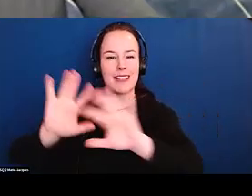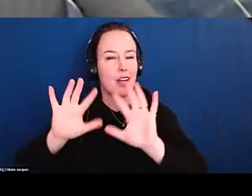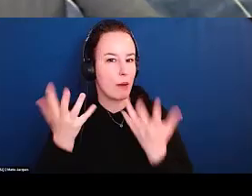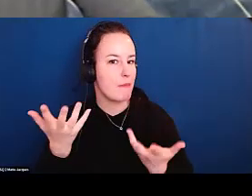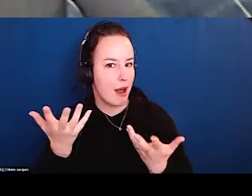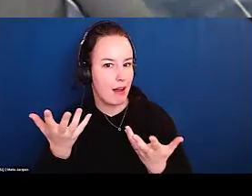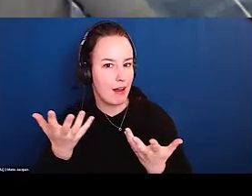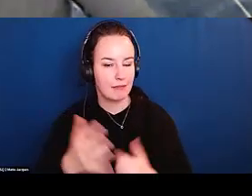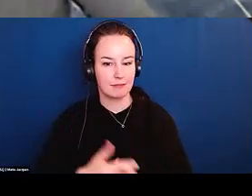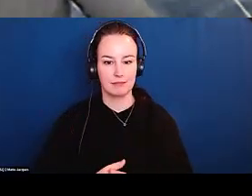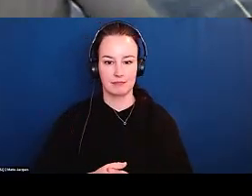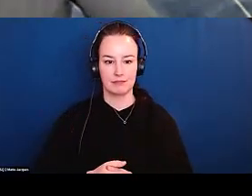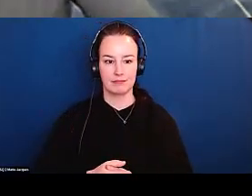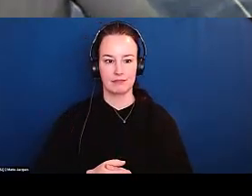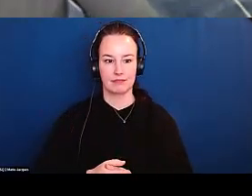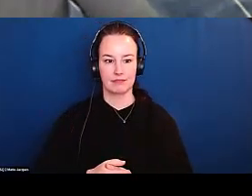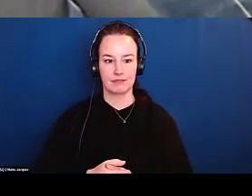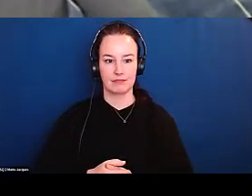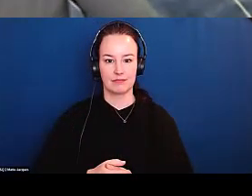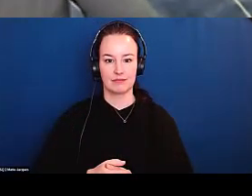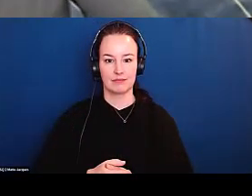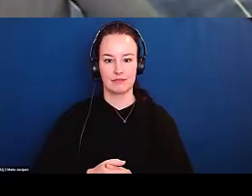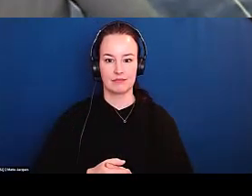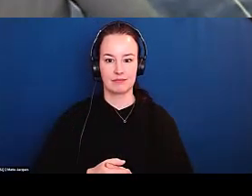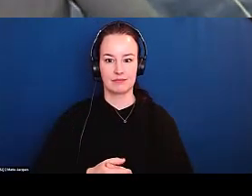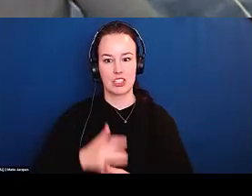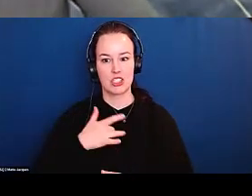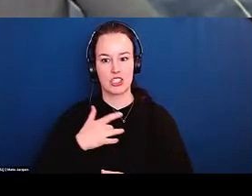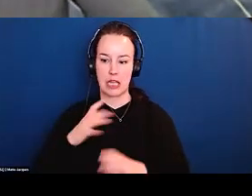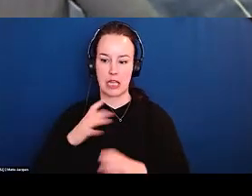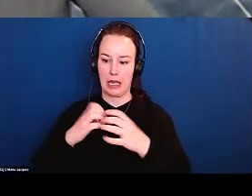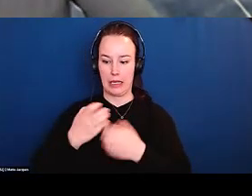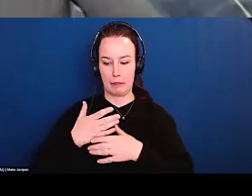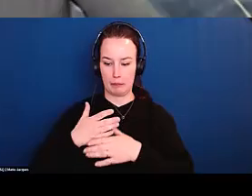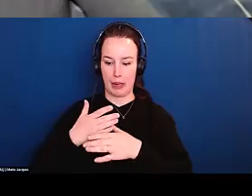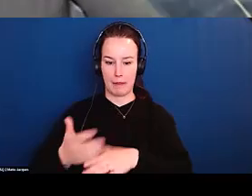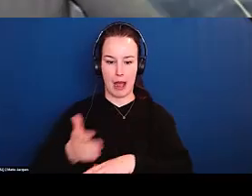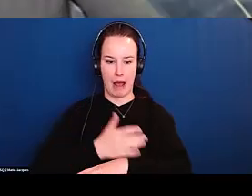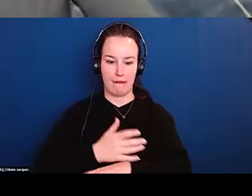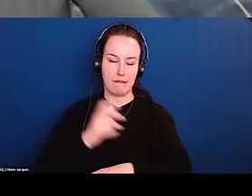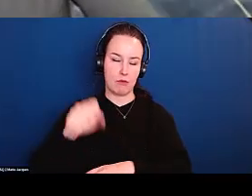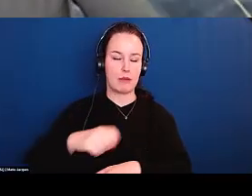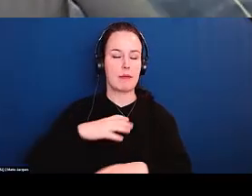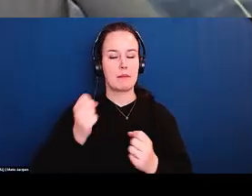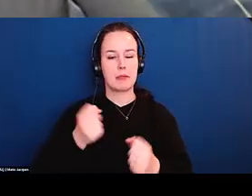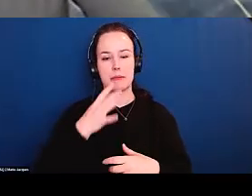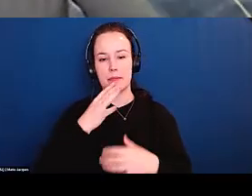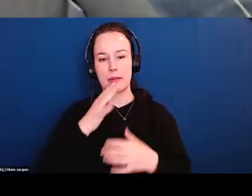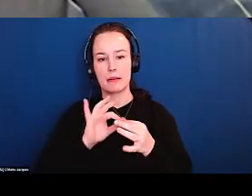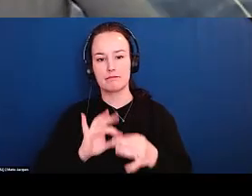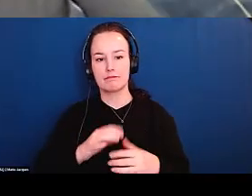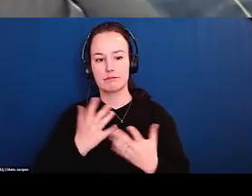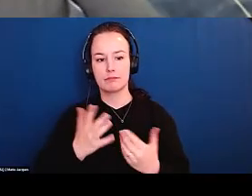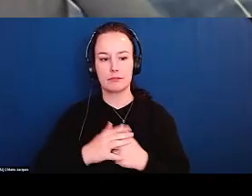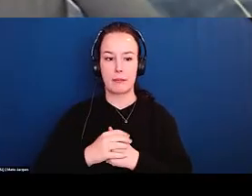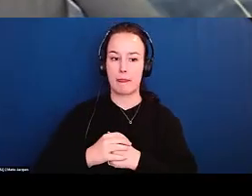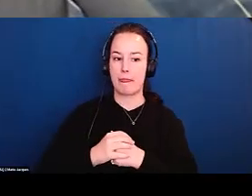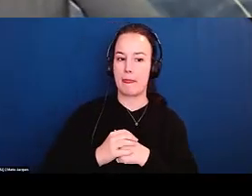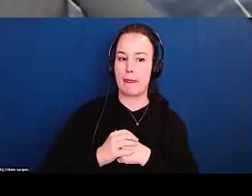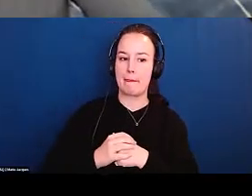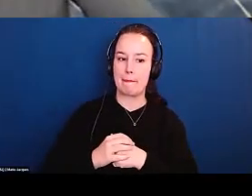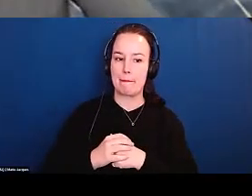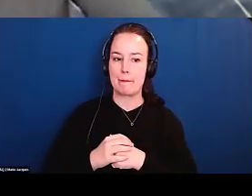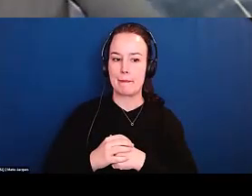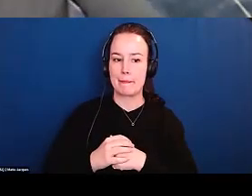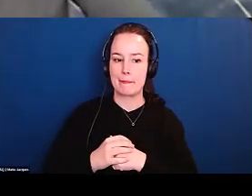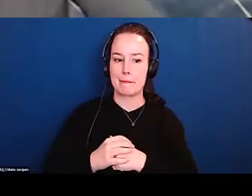pratique? Bien sûr, il y a différents niveaux de préparation au sein de l'équipe, mais est-ce que vous pourriez nous dire quelques mots par rapport à cela? Moi, je pense que ce